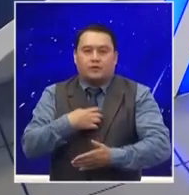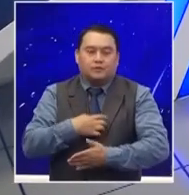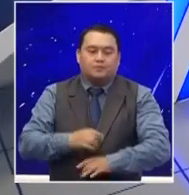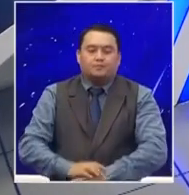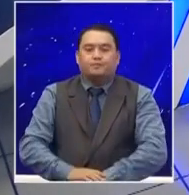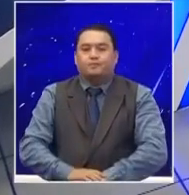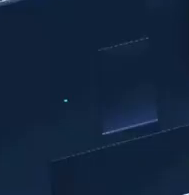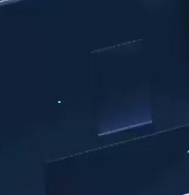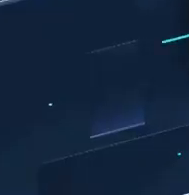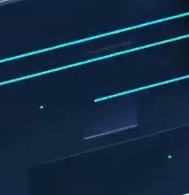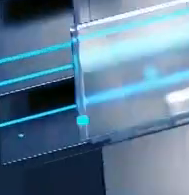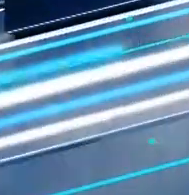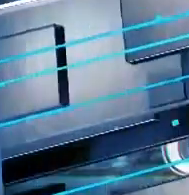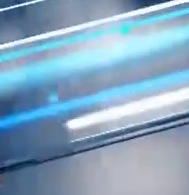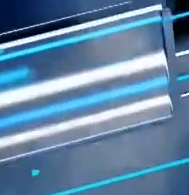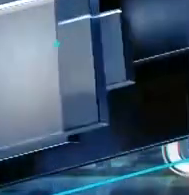главном.